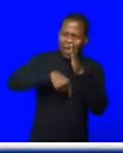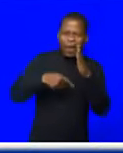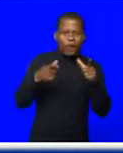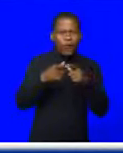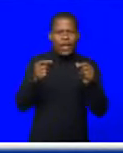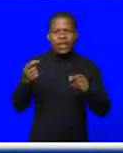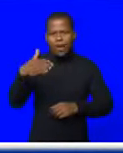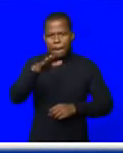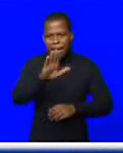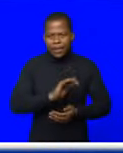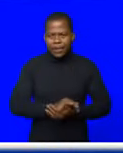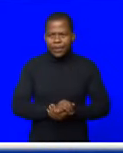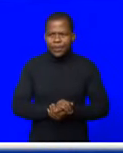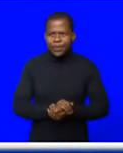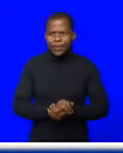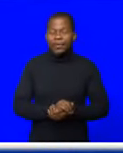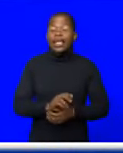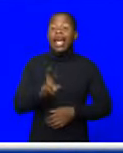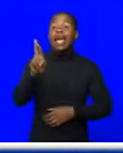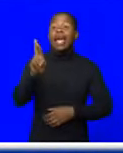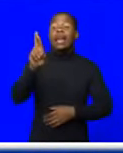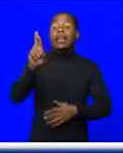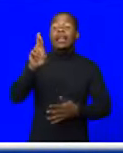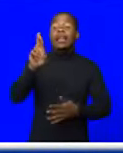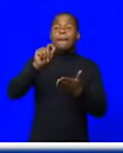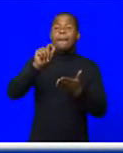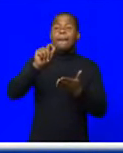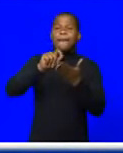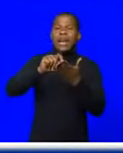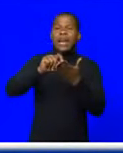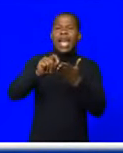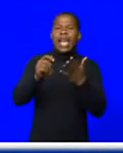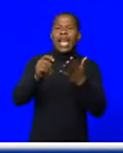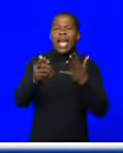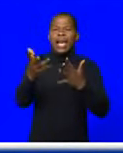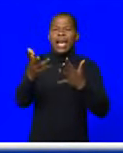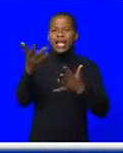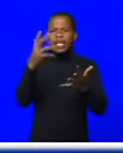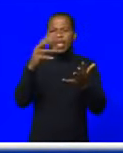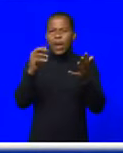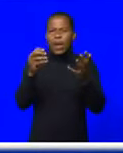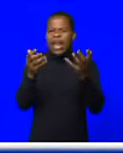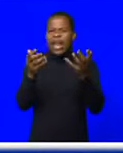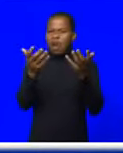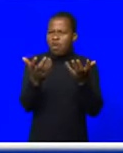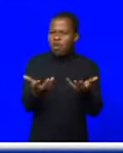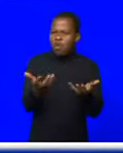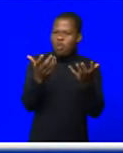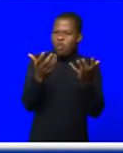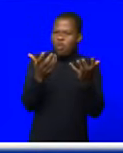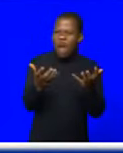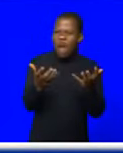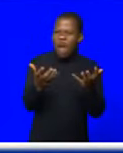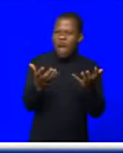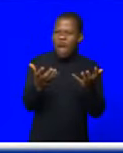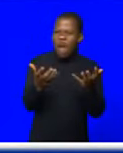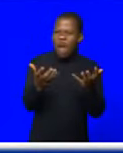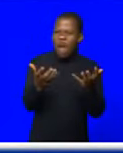lebusweti esifundzeni saseshiselweni linguleliseTulu phathu weluhlangothi lwetemnotfo